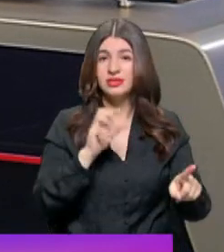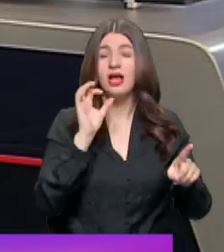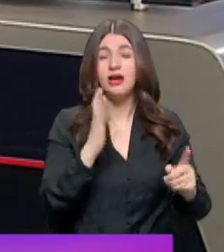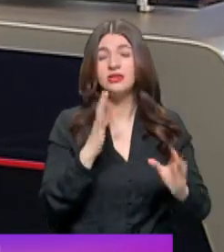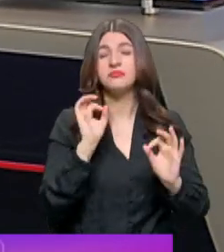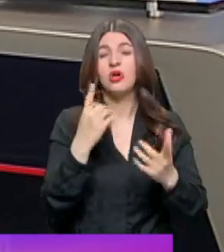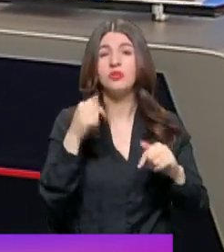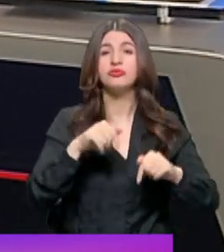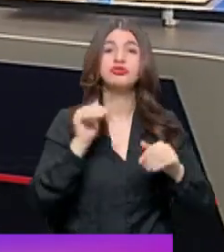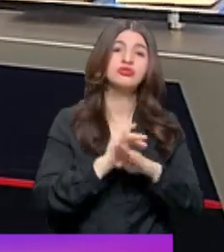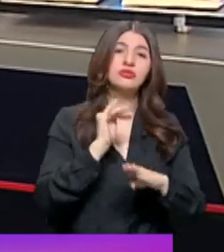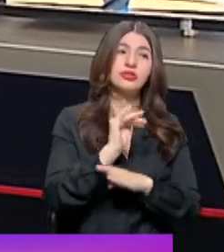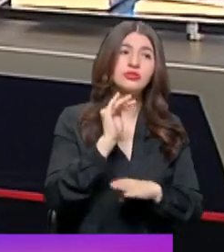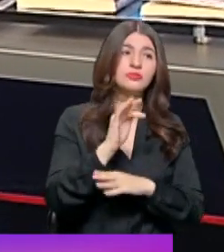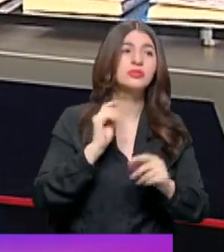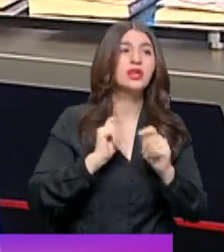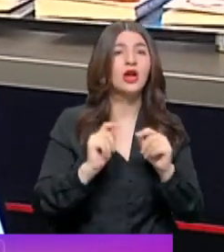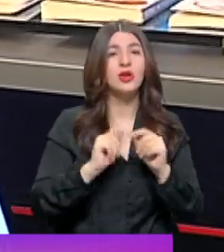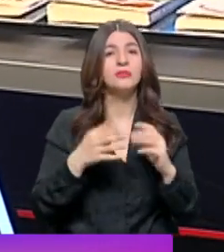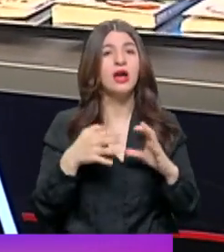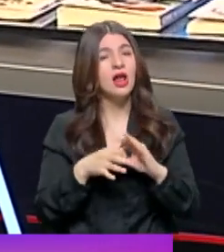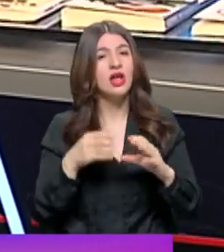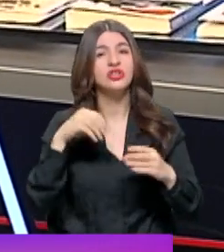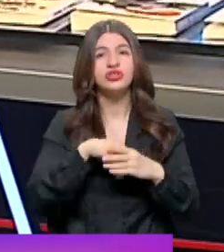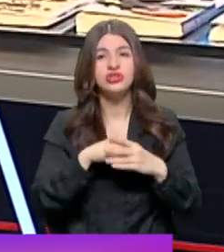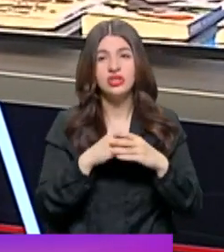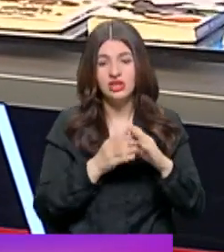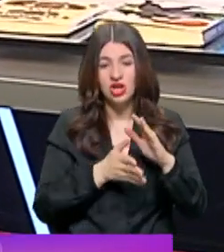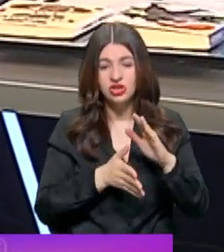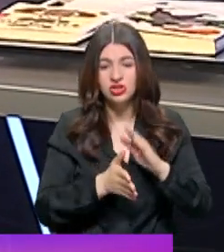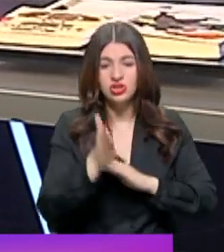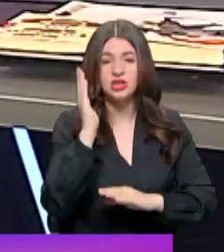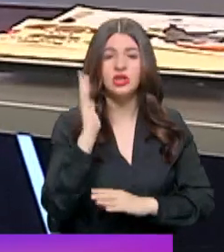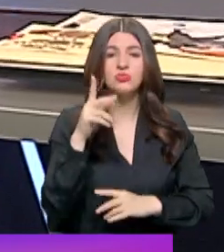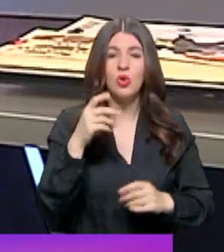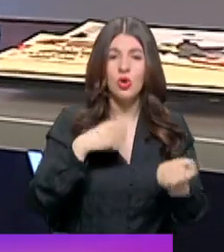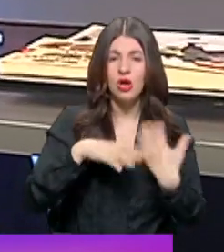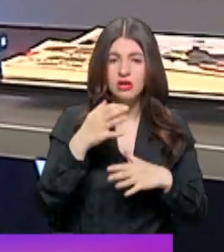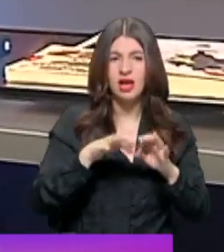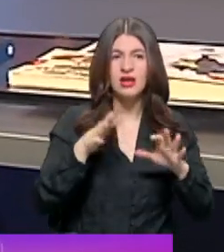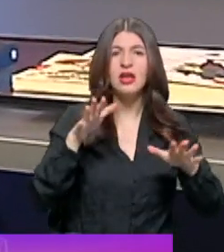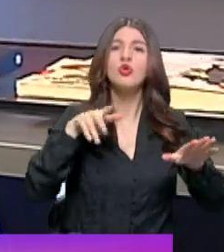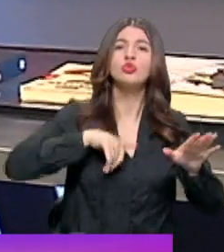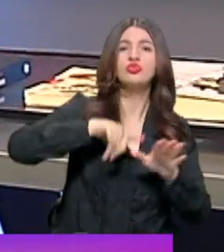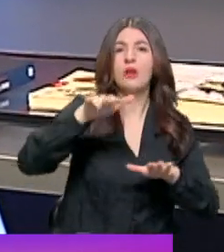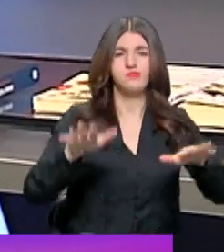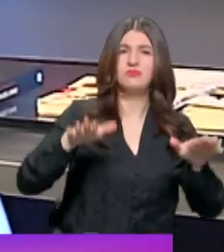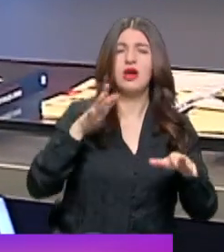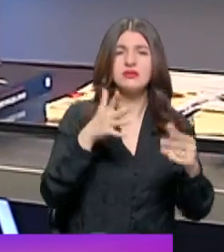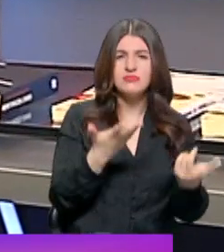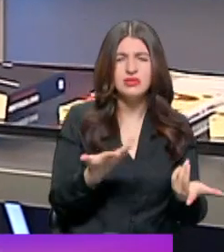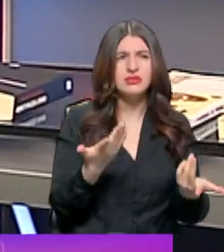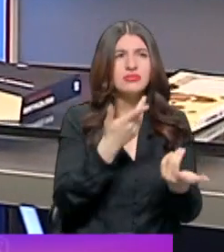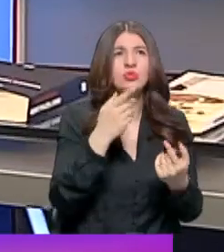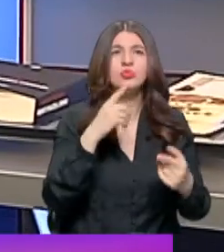artık böyle bugün yaşadığımız ekonomi ile ilgili içinden geçtiğimiz durumla ilgili türbülanslı dersiniz zorluk mu